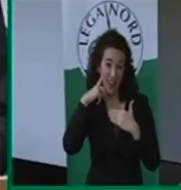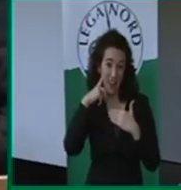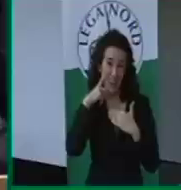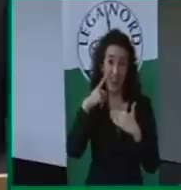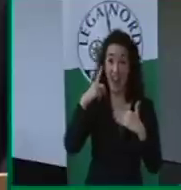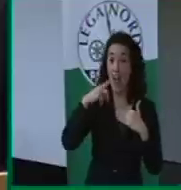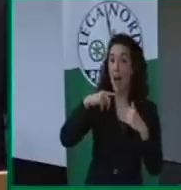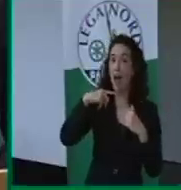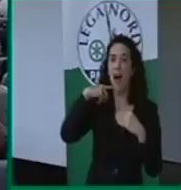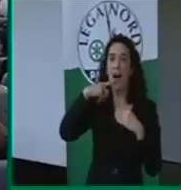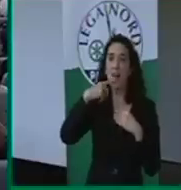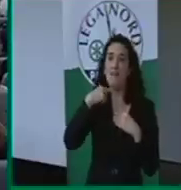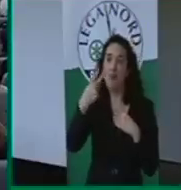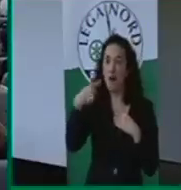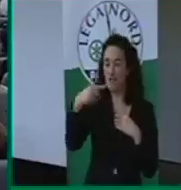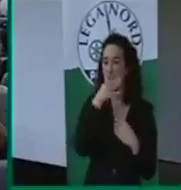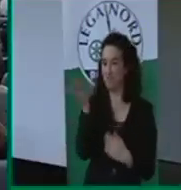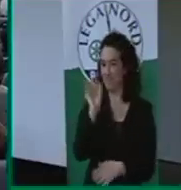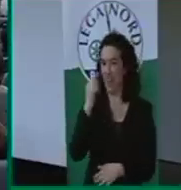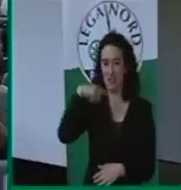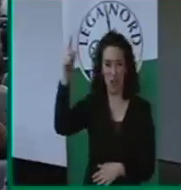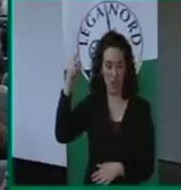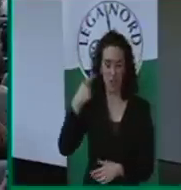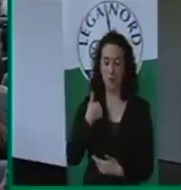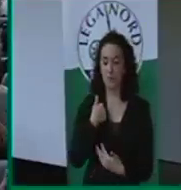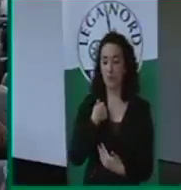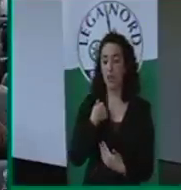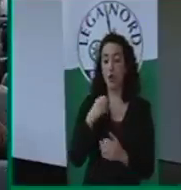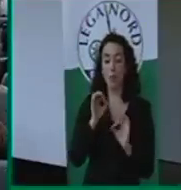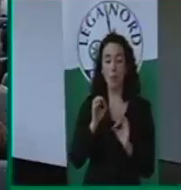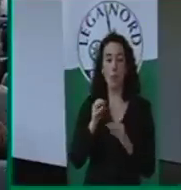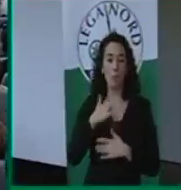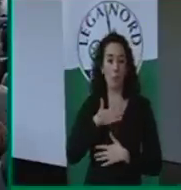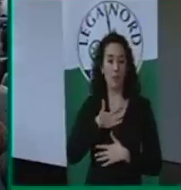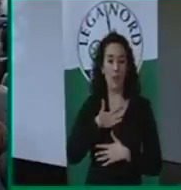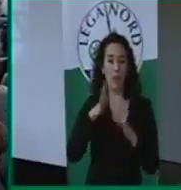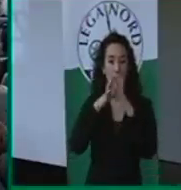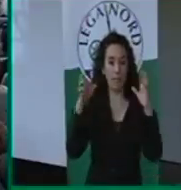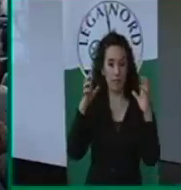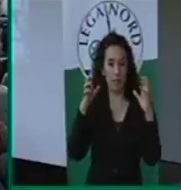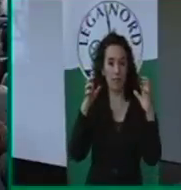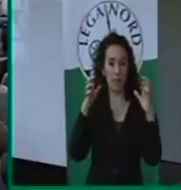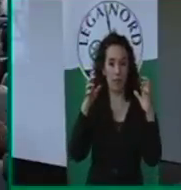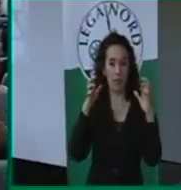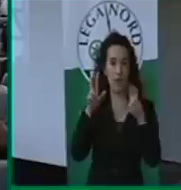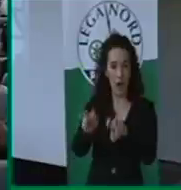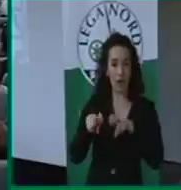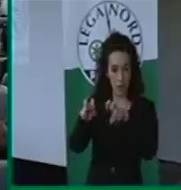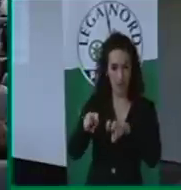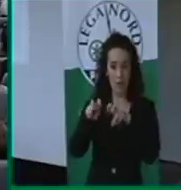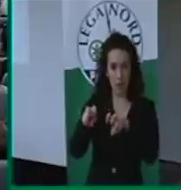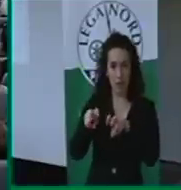adoro e niente come diceva le Io sono titolare di un'azienda agricola mi occupo anche di di altro nella mia vita